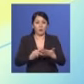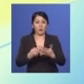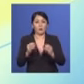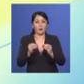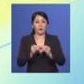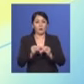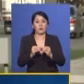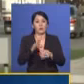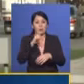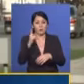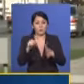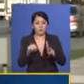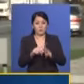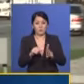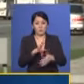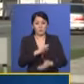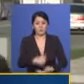ерікті қатысты.